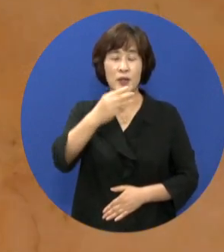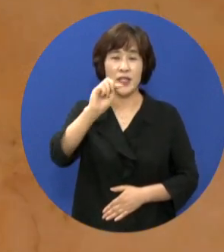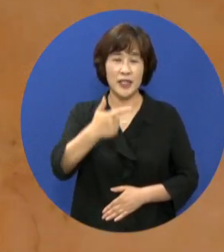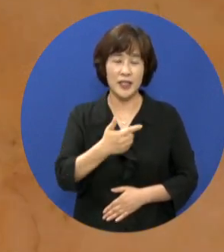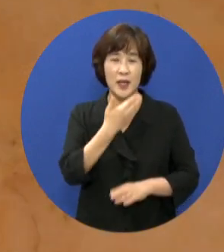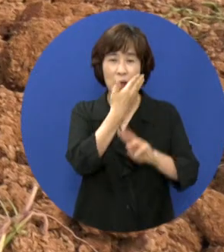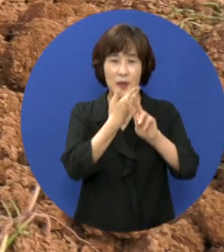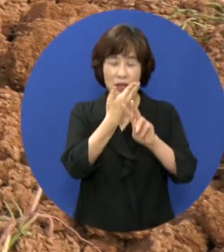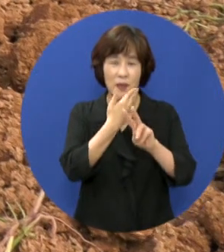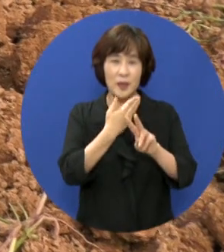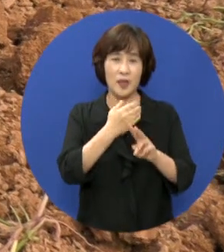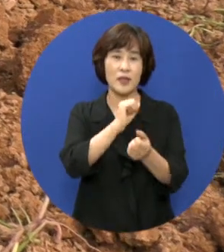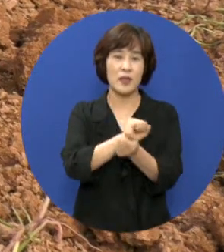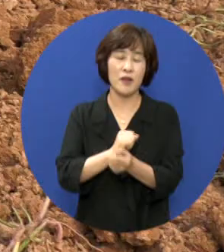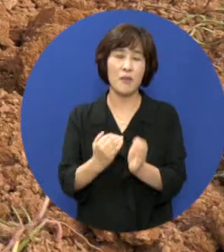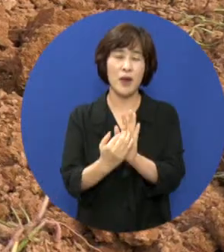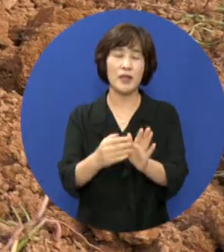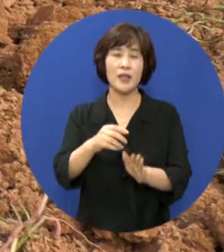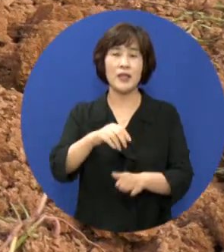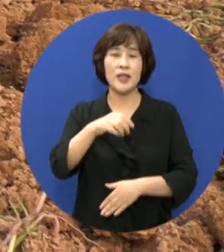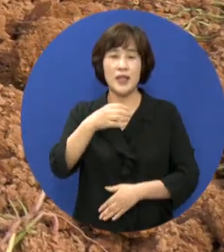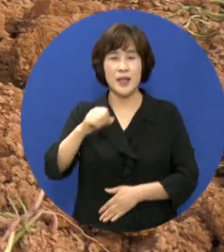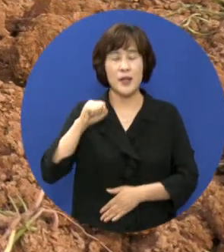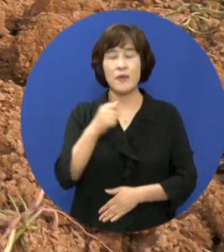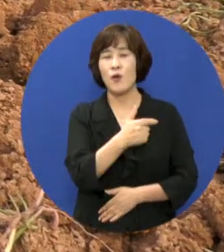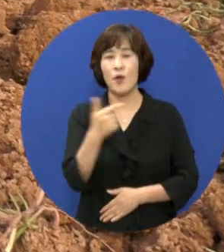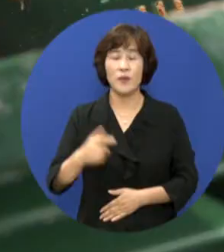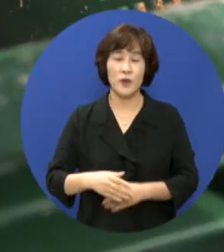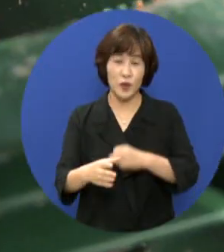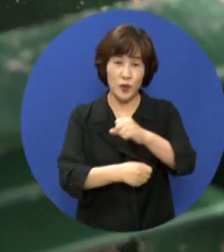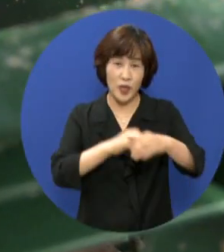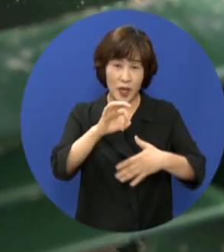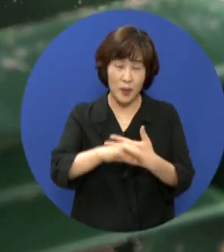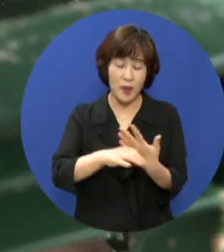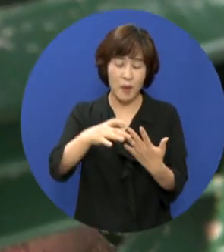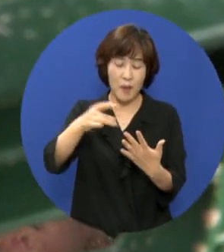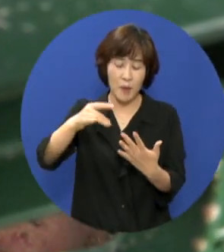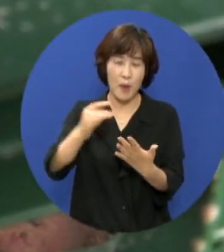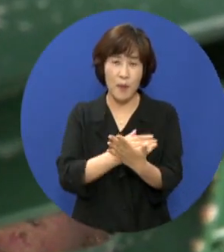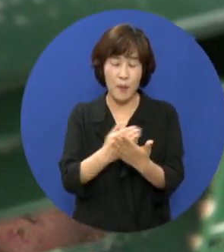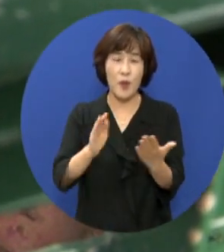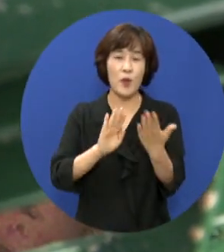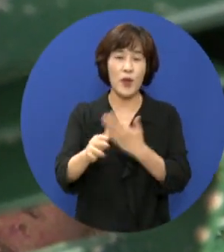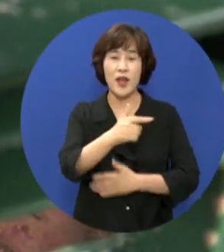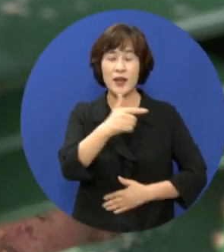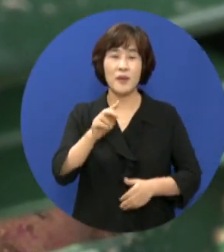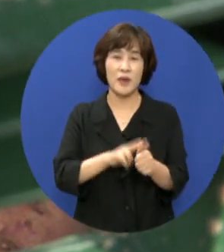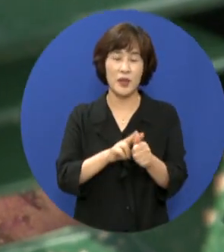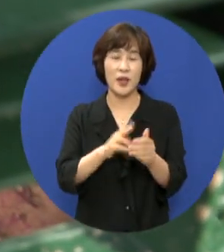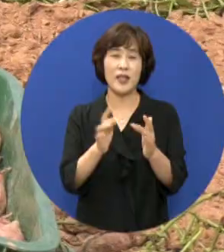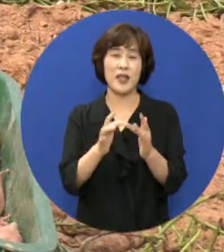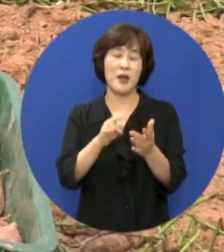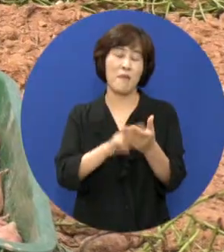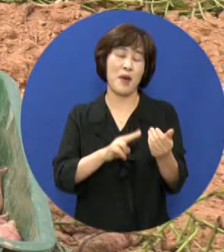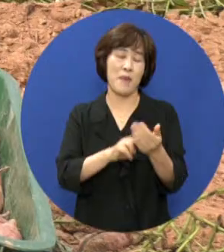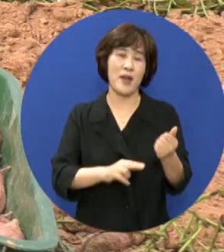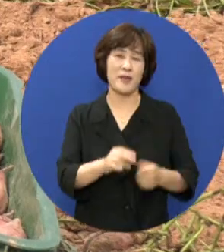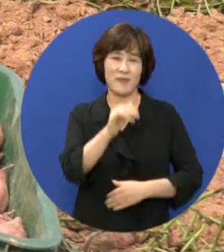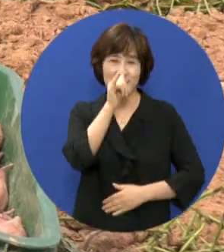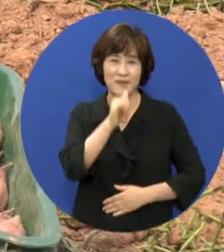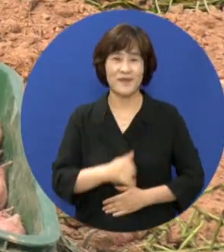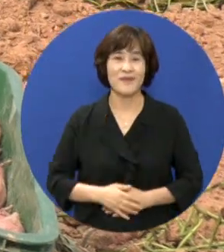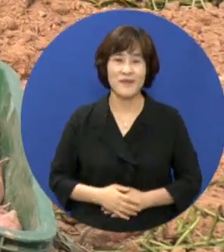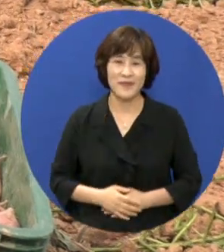면역력을 높이는 성분이 많습니다 수확한 고구마는 3배 과정을 거쳐 대형 매장과 온라인 쇼핑몰의